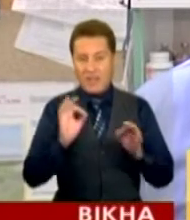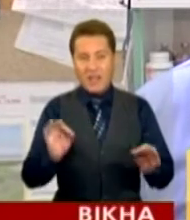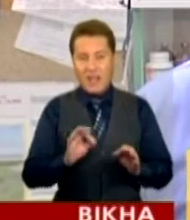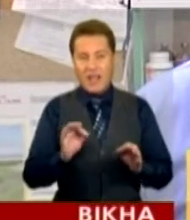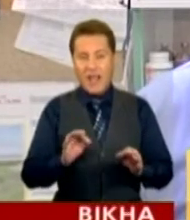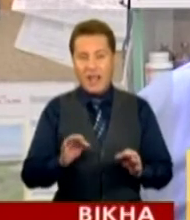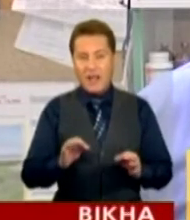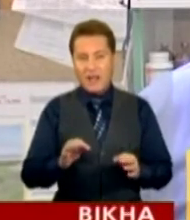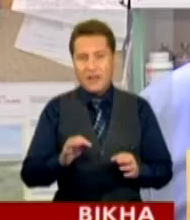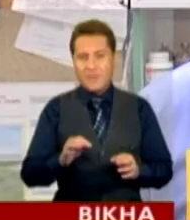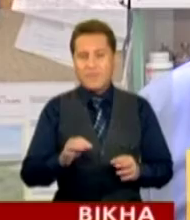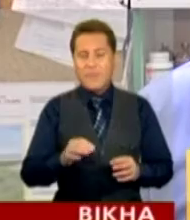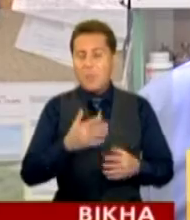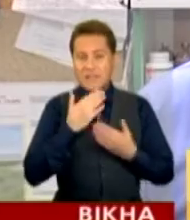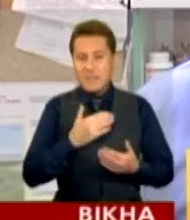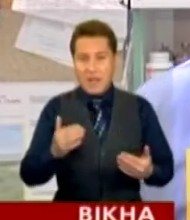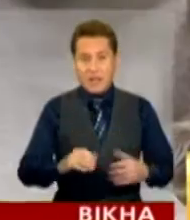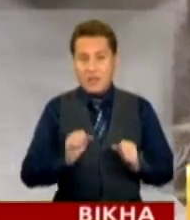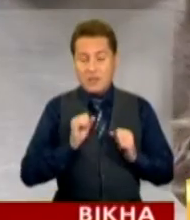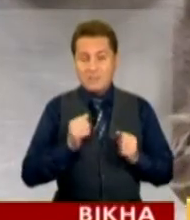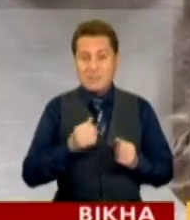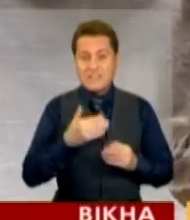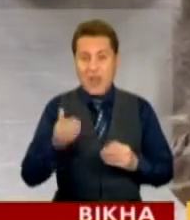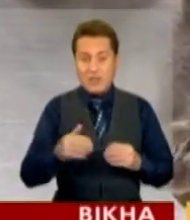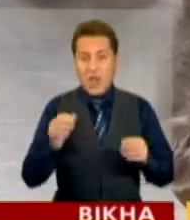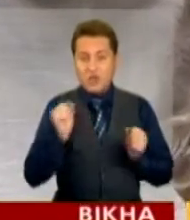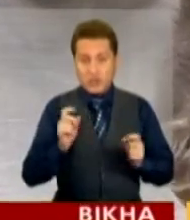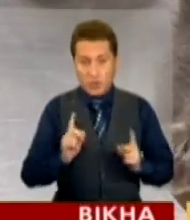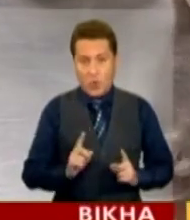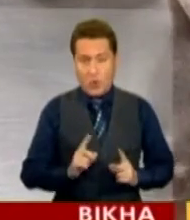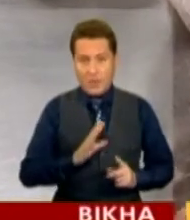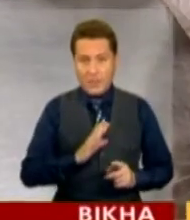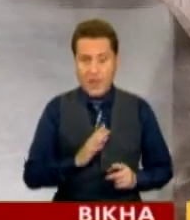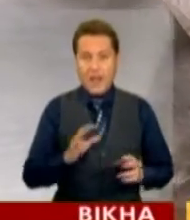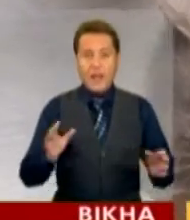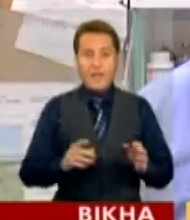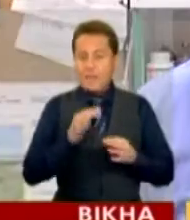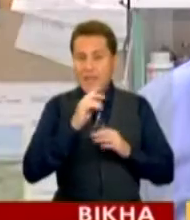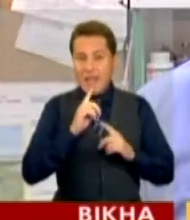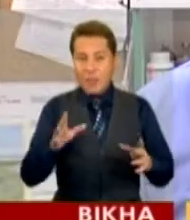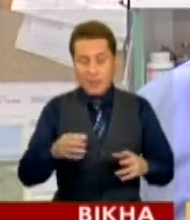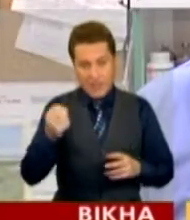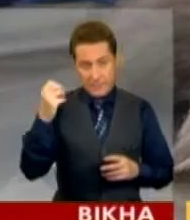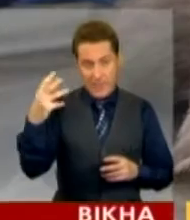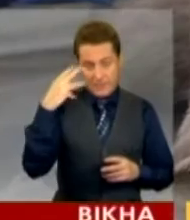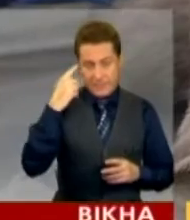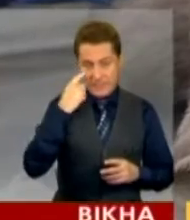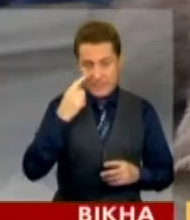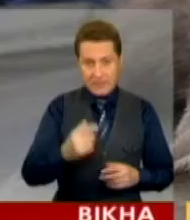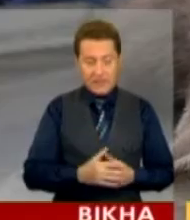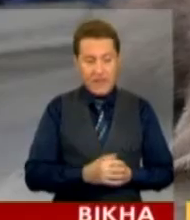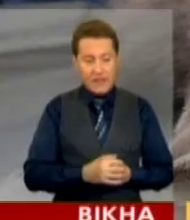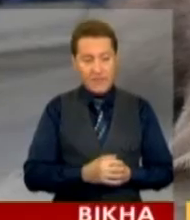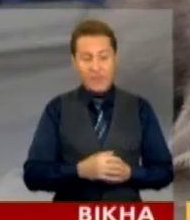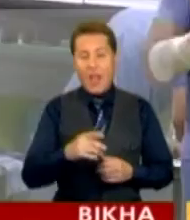внешні подразники, тобто остання стадія була шокового стану. Значально навіть не було ніякої реакції на зрачок, на світ. У